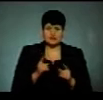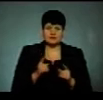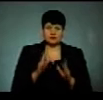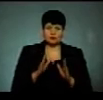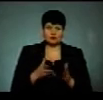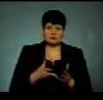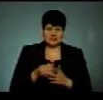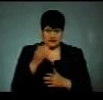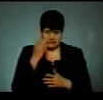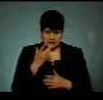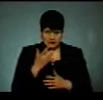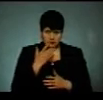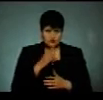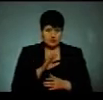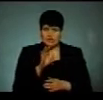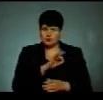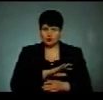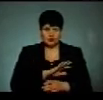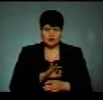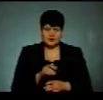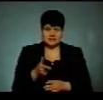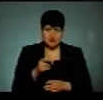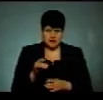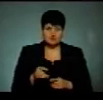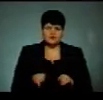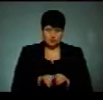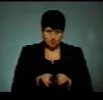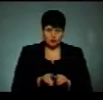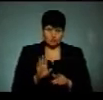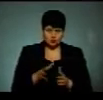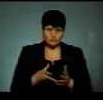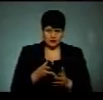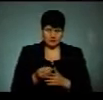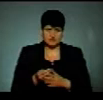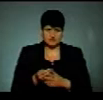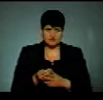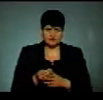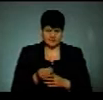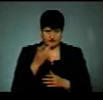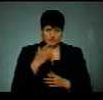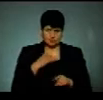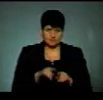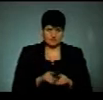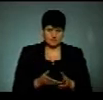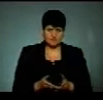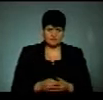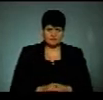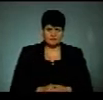влітку, якщо я літом не користуватимуся газом, все одно дану суму я повинна буду